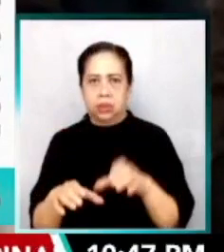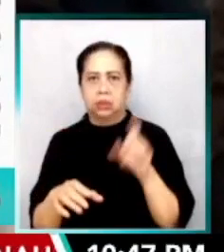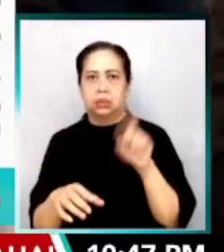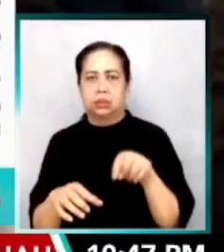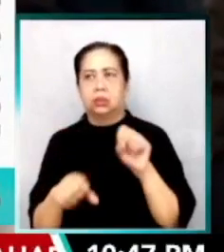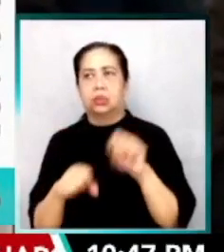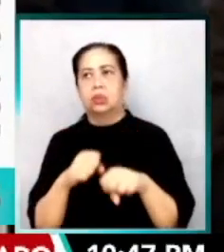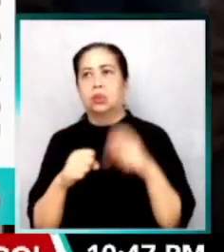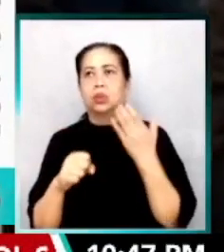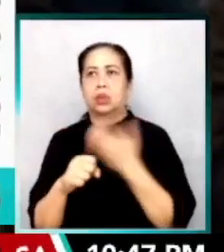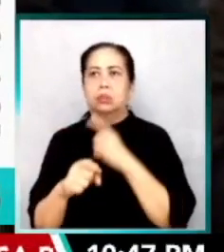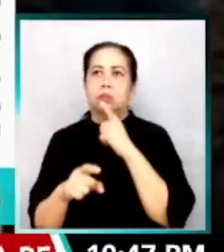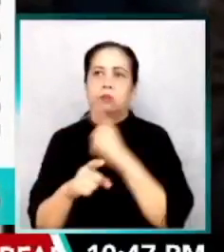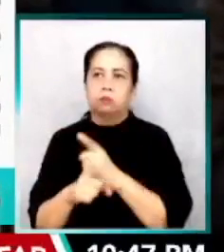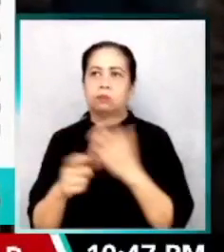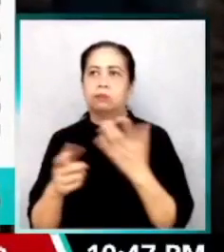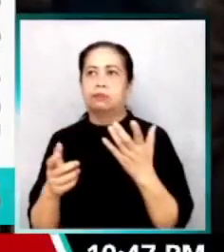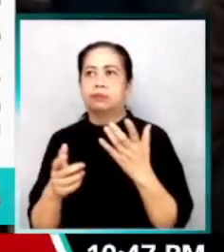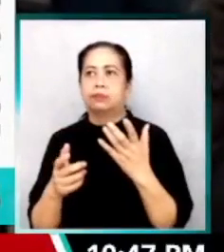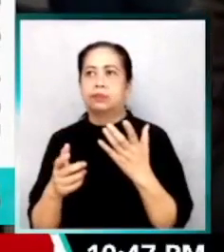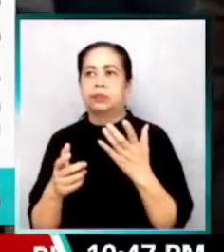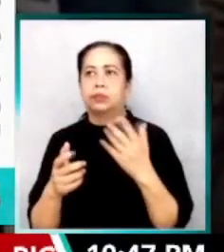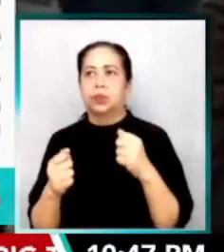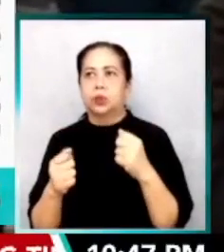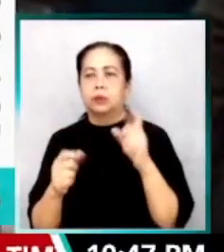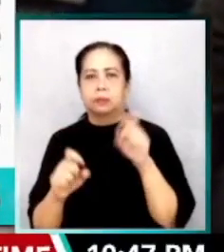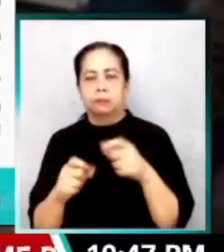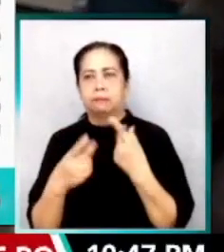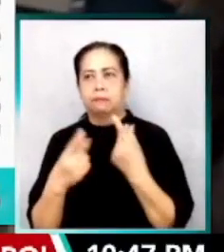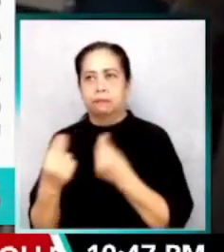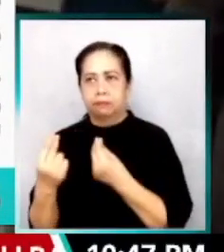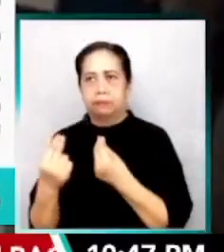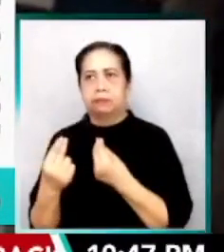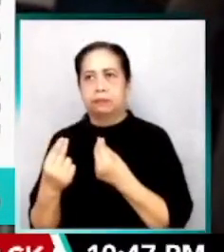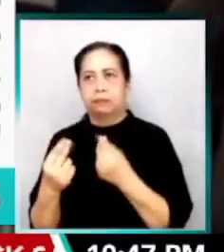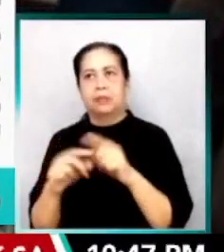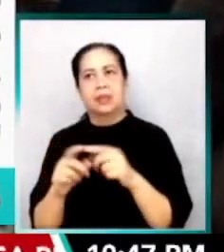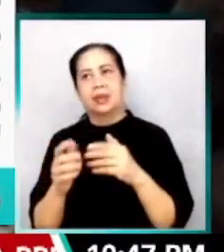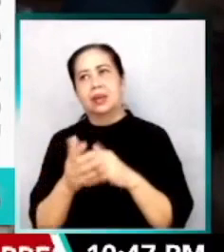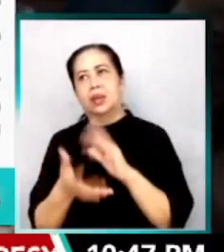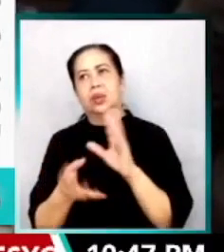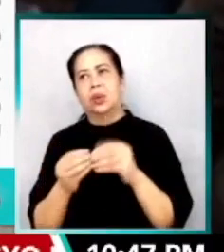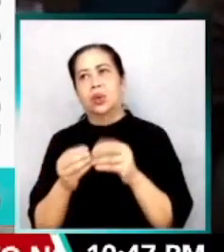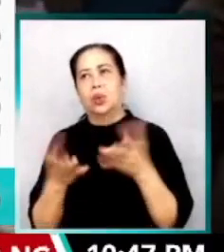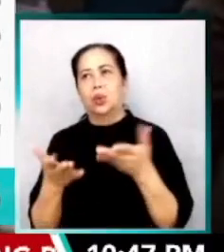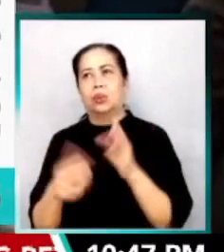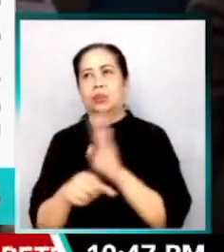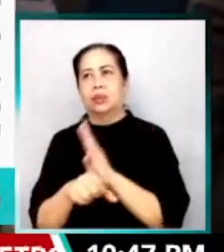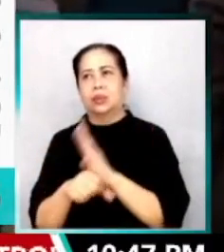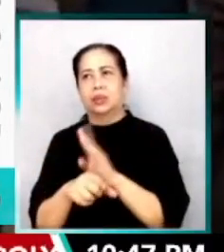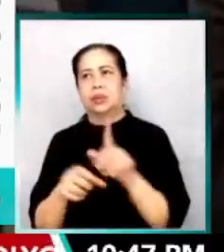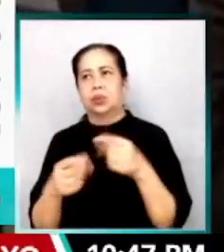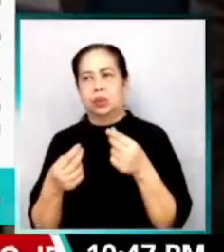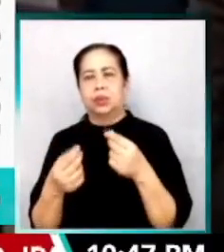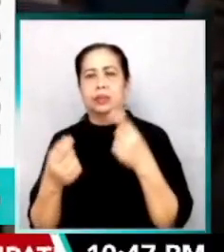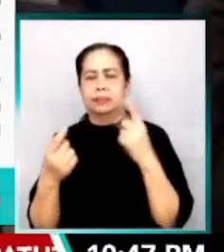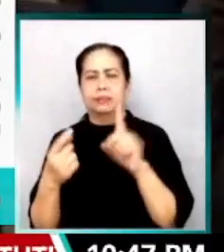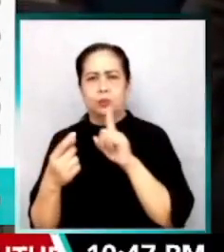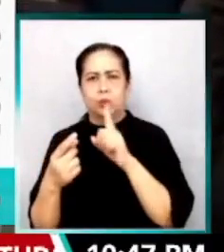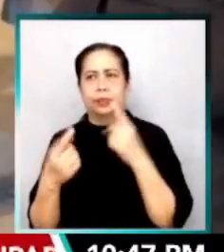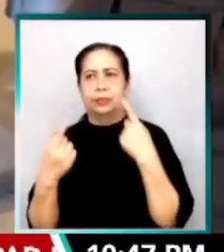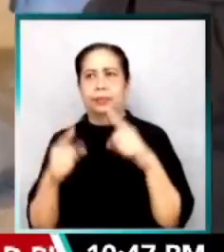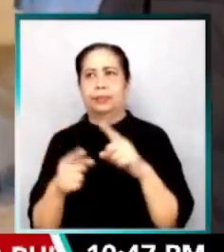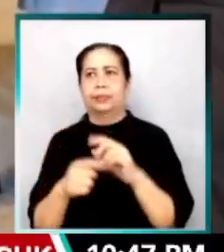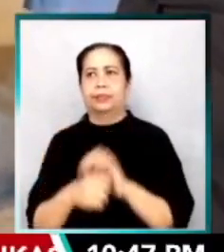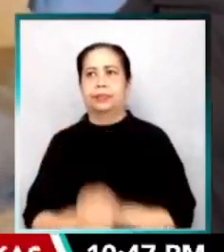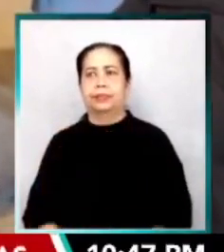to really have to get it done. Thank you. But again, the whole industry is working to make it happen.